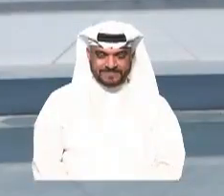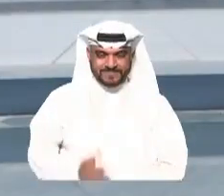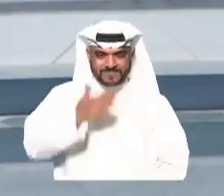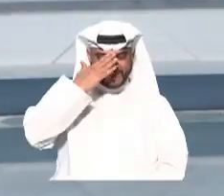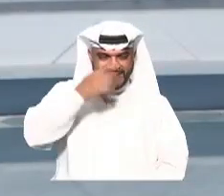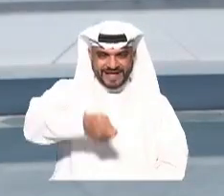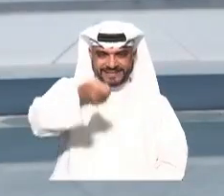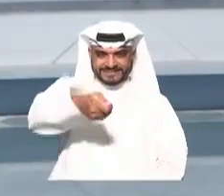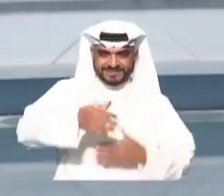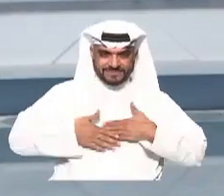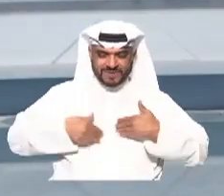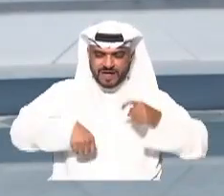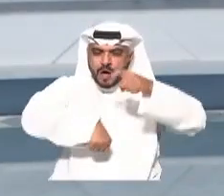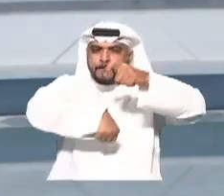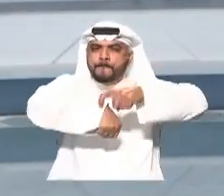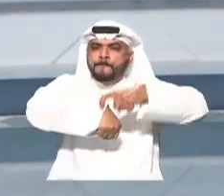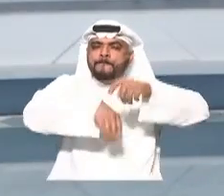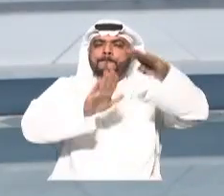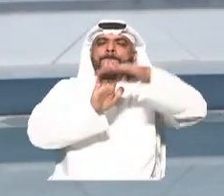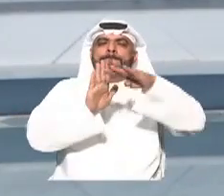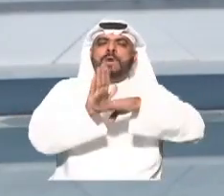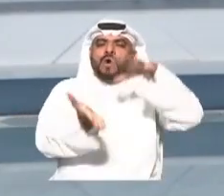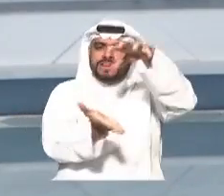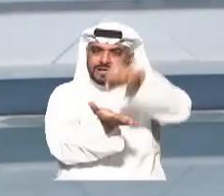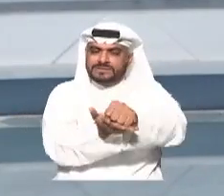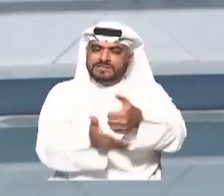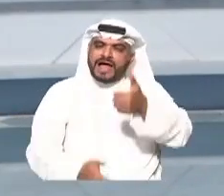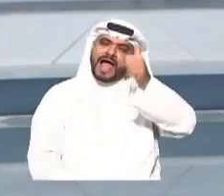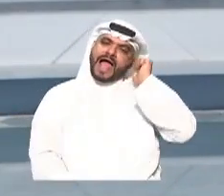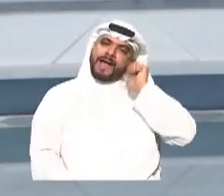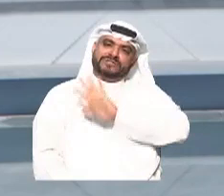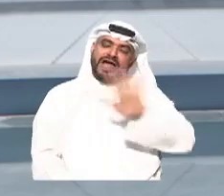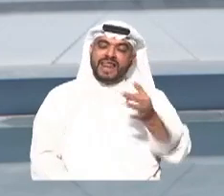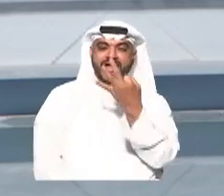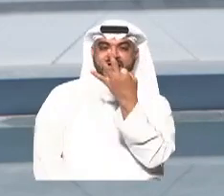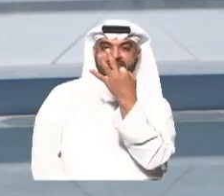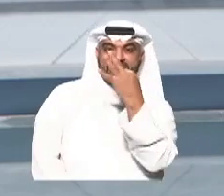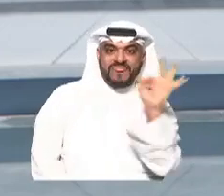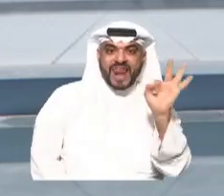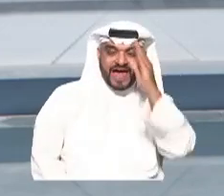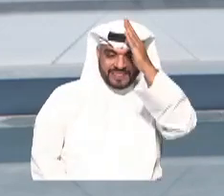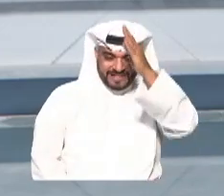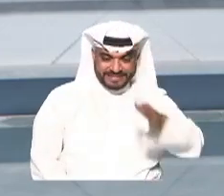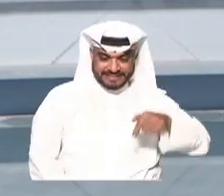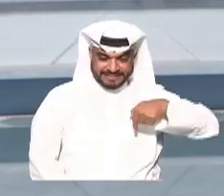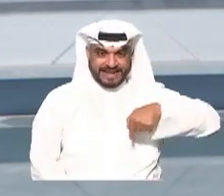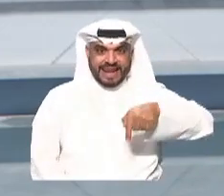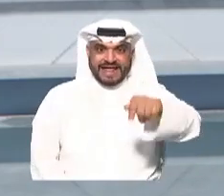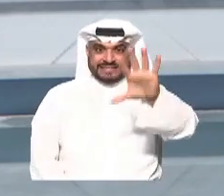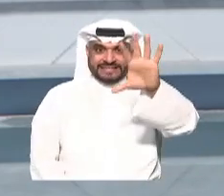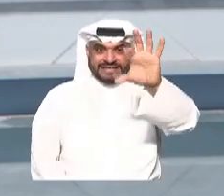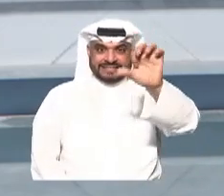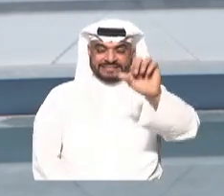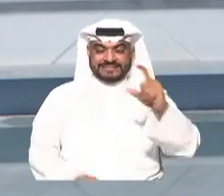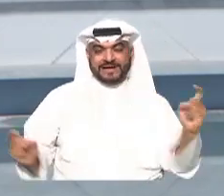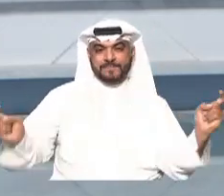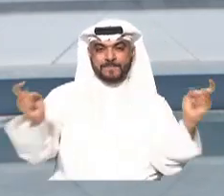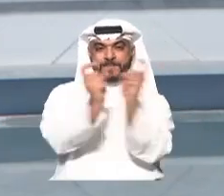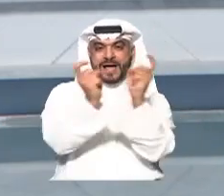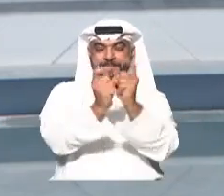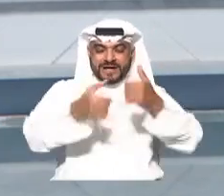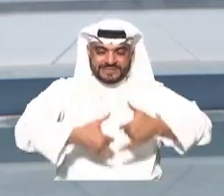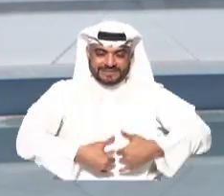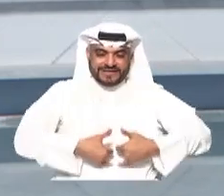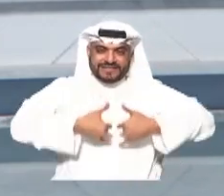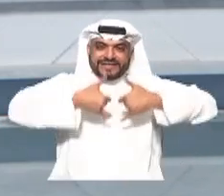أهلا بكم. حدد اتحاد كرة القدم أمس يوم 30 من شهر سبتمبر المقبل موعدا لإقامة نهائي كأس سمو أمير